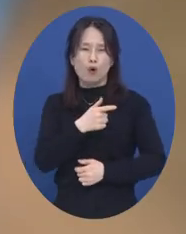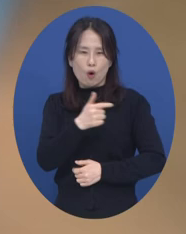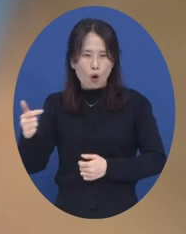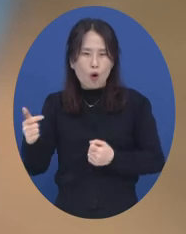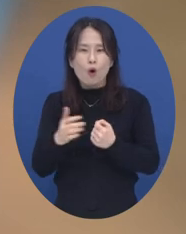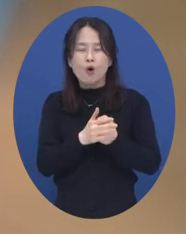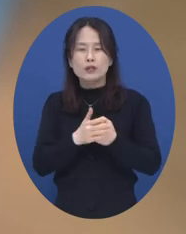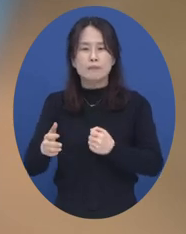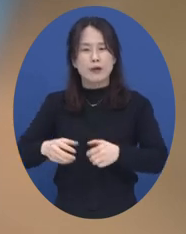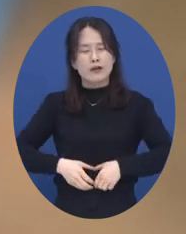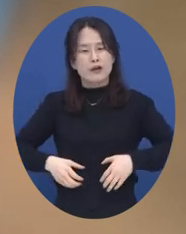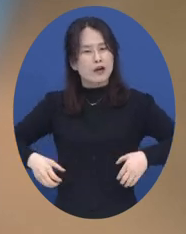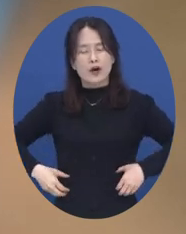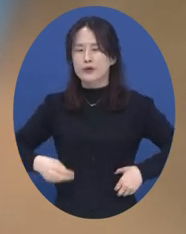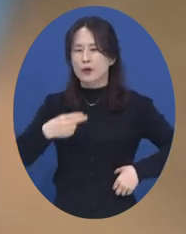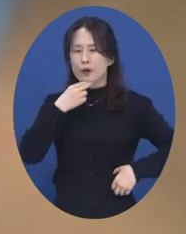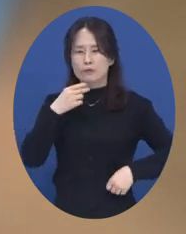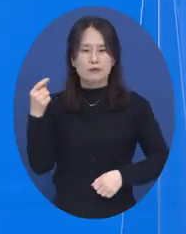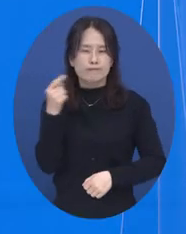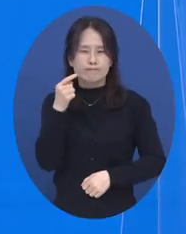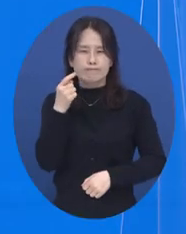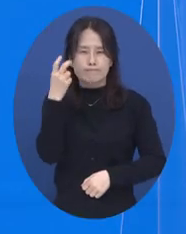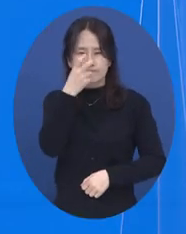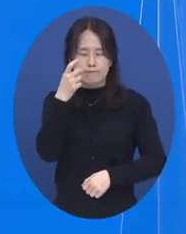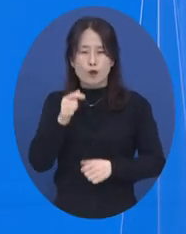높아 무관용 원칙으로